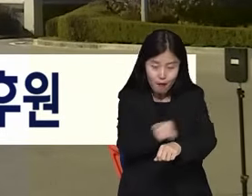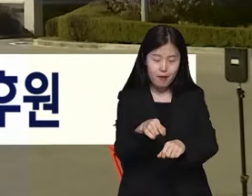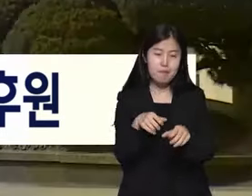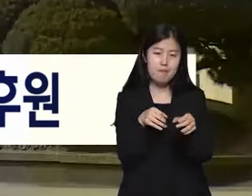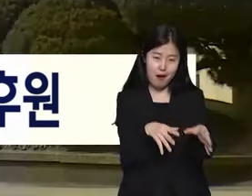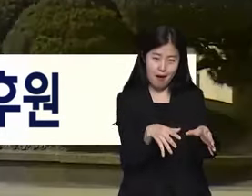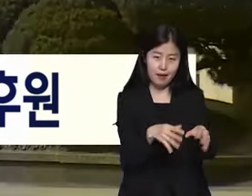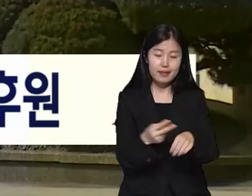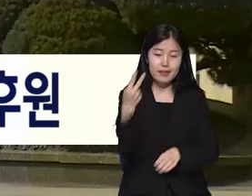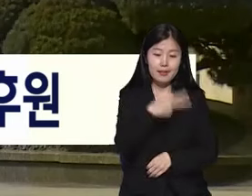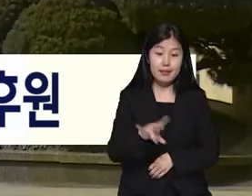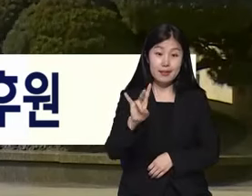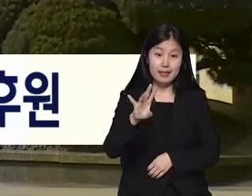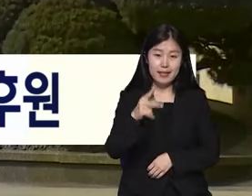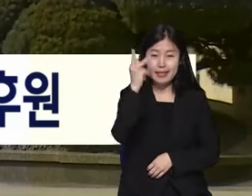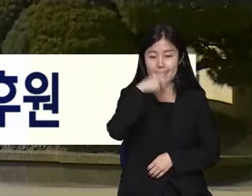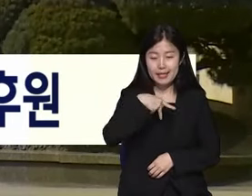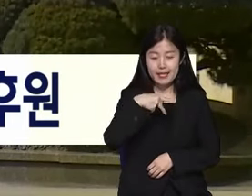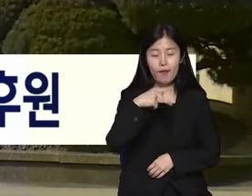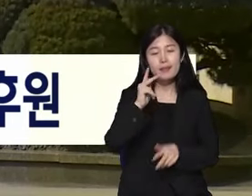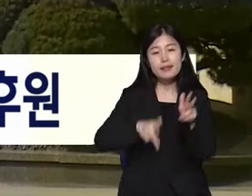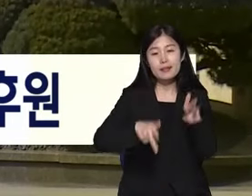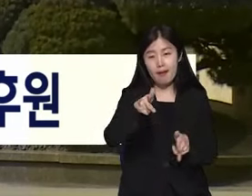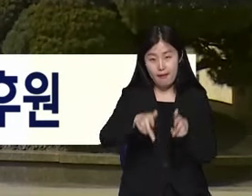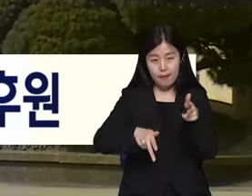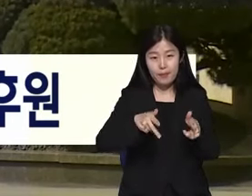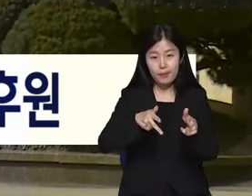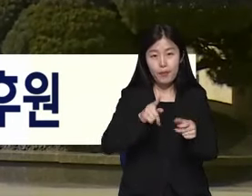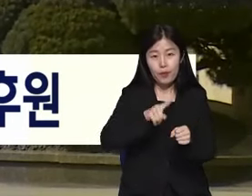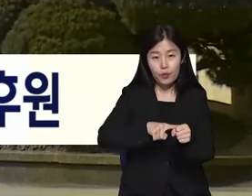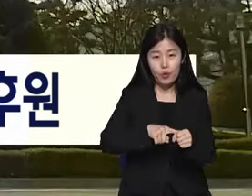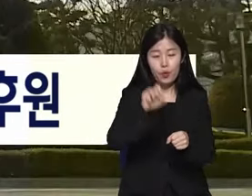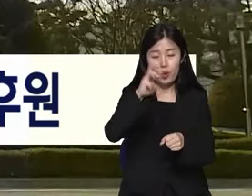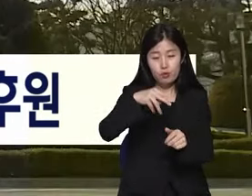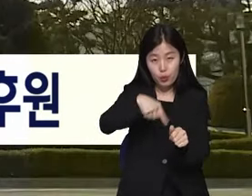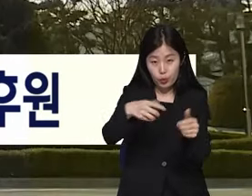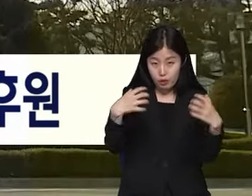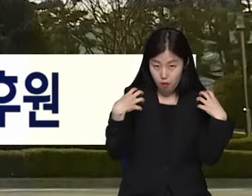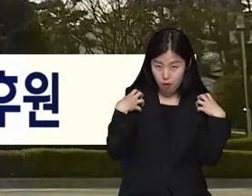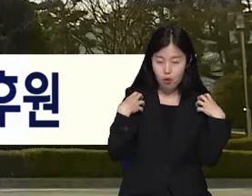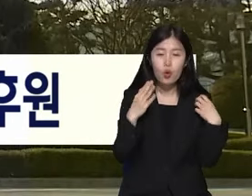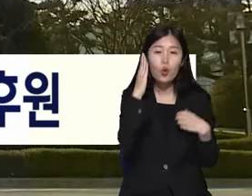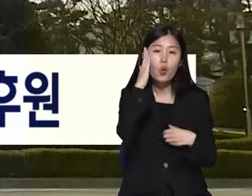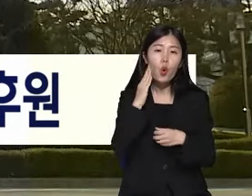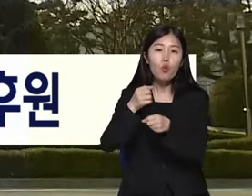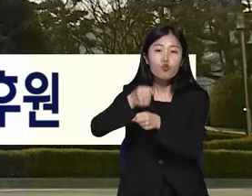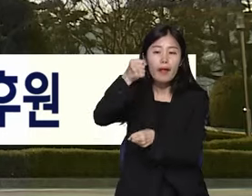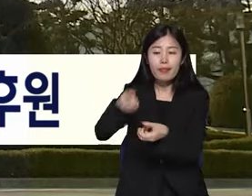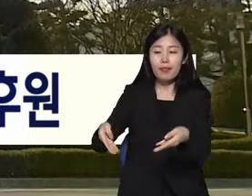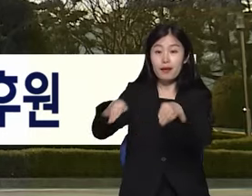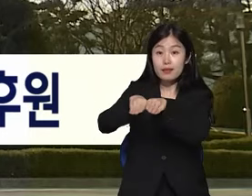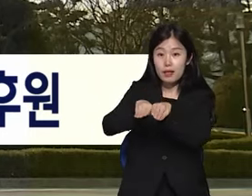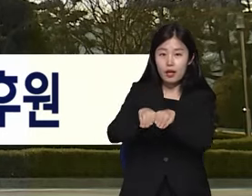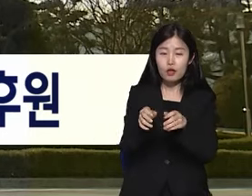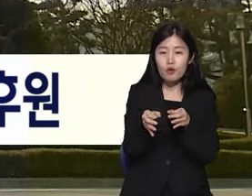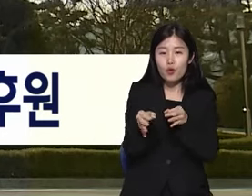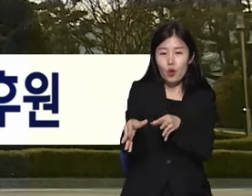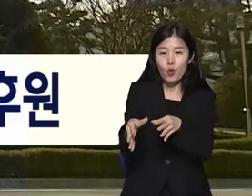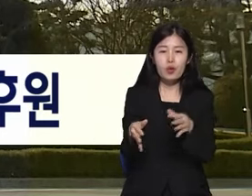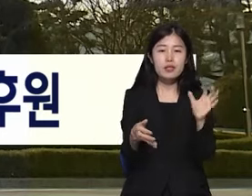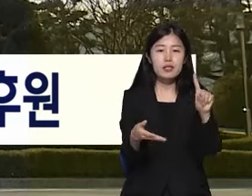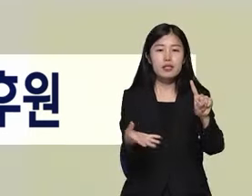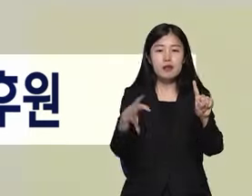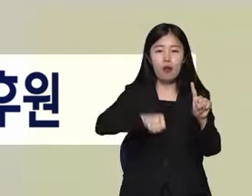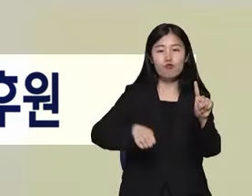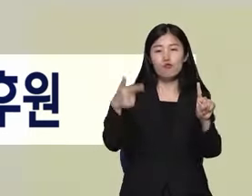수여하는 2024 기아 챌린지 사업을 위해 광주광역시 교육청과 초록우산에 후원금 1억 6천만 원을